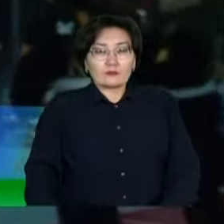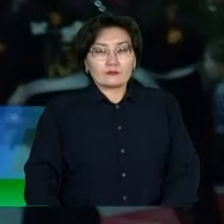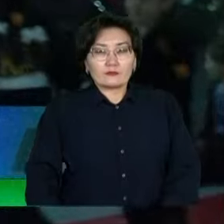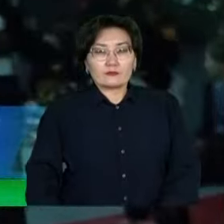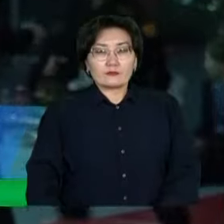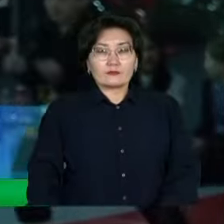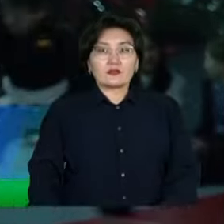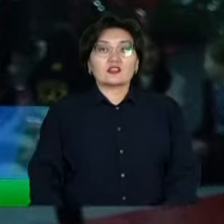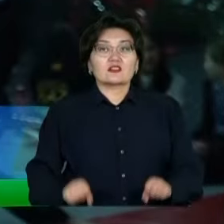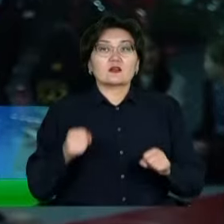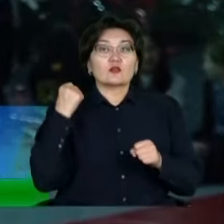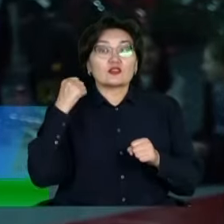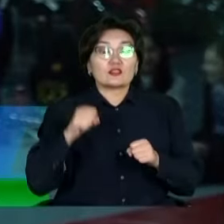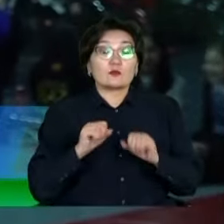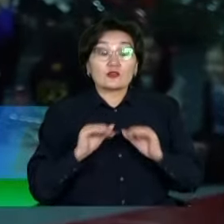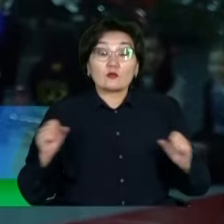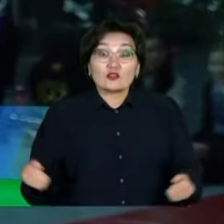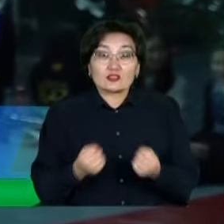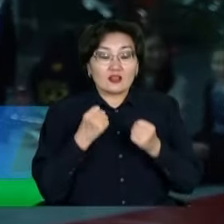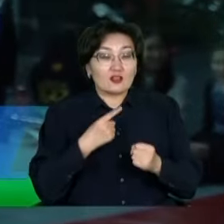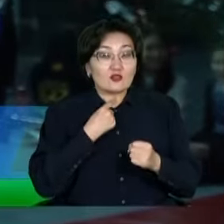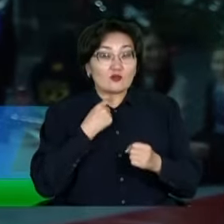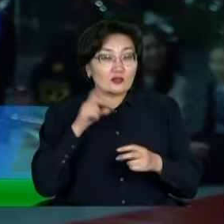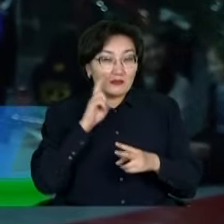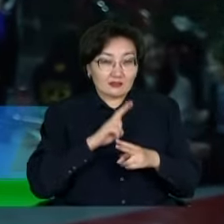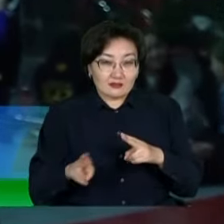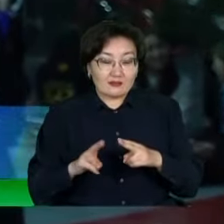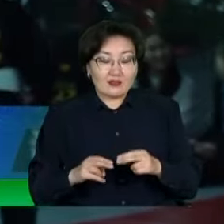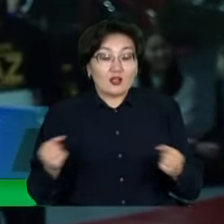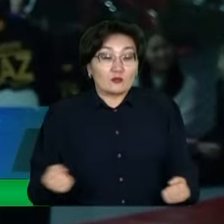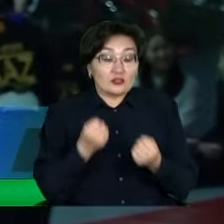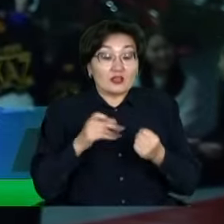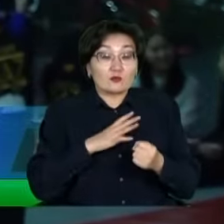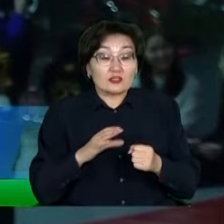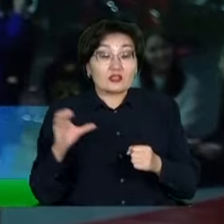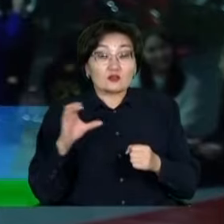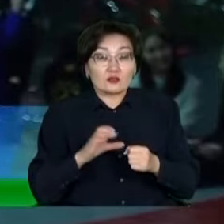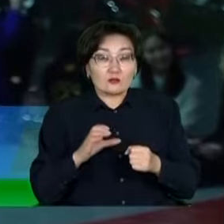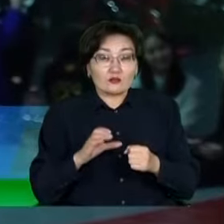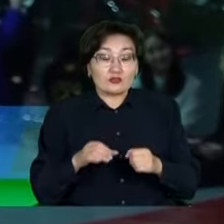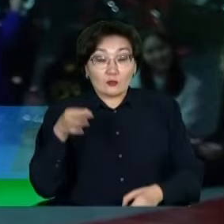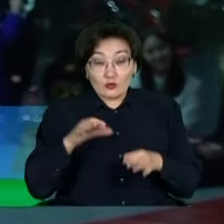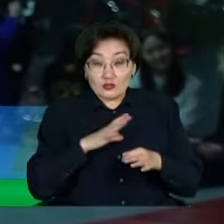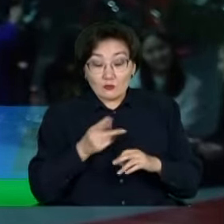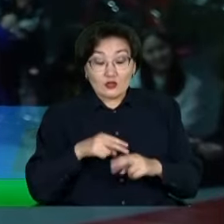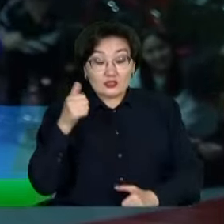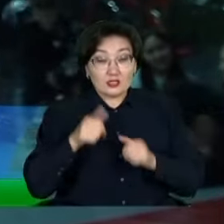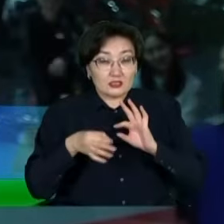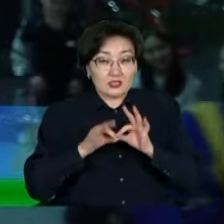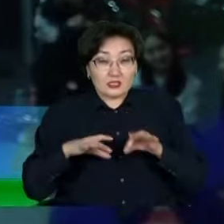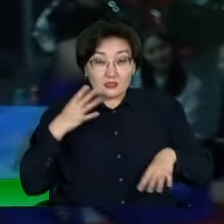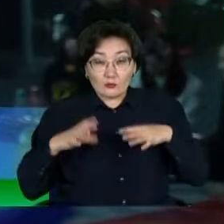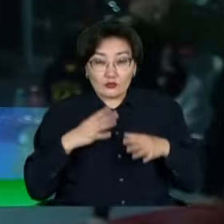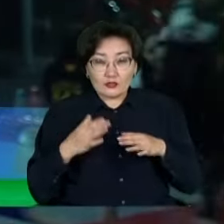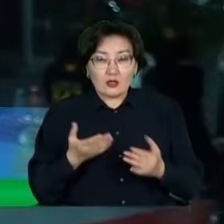голос. Жарыста балаларымды қолдаймын деп, дауысым қарлығып та қалды. Жан күйерде болдым, секундантта болдым. Бұл турнирге біз тыңғылықты